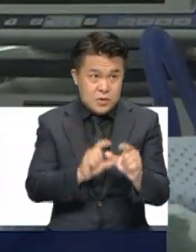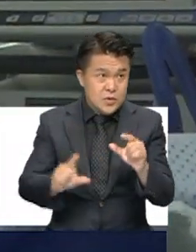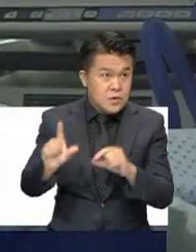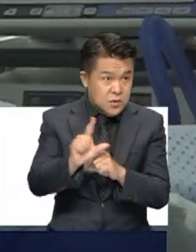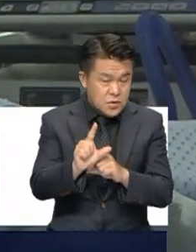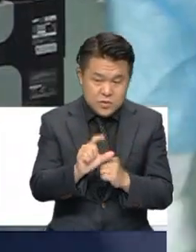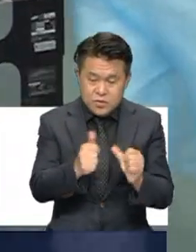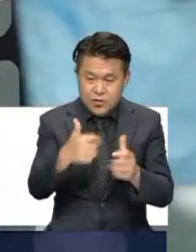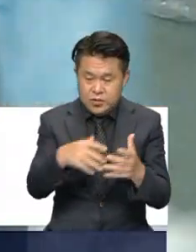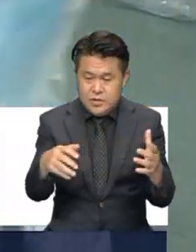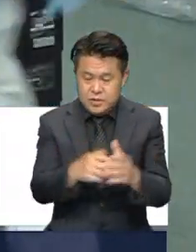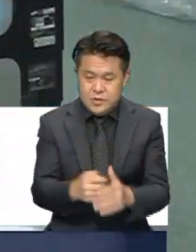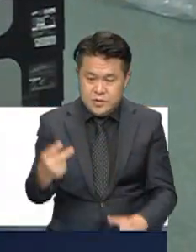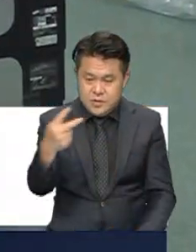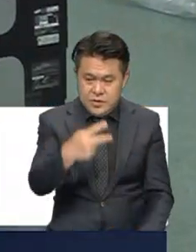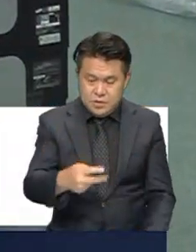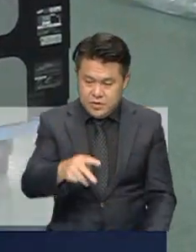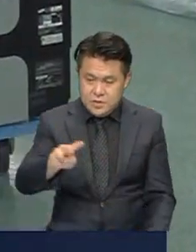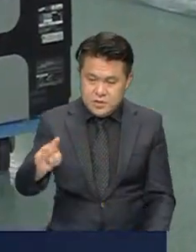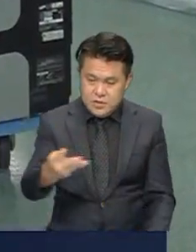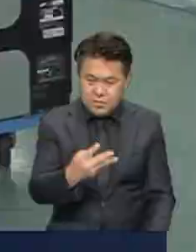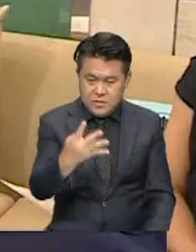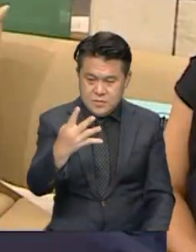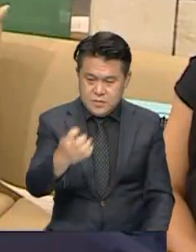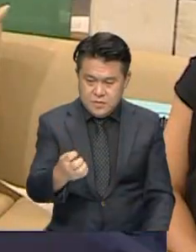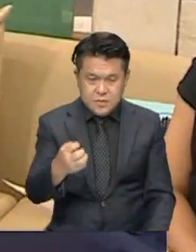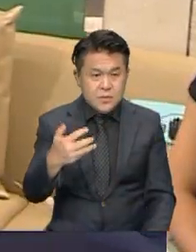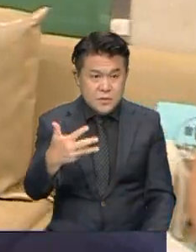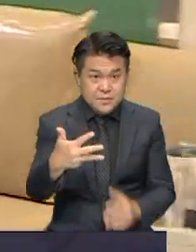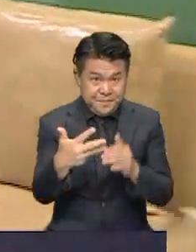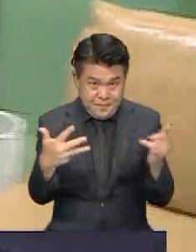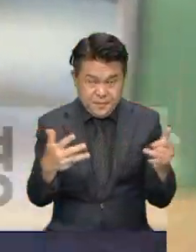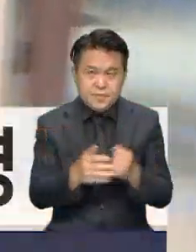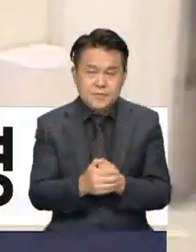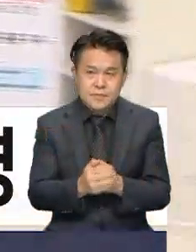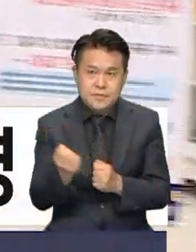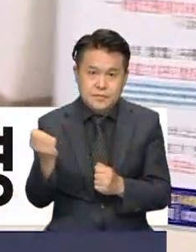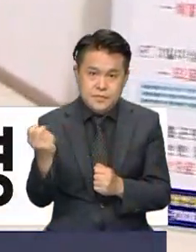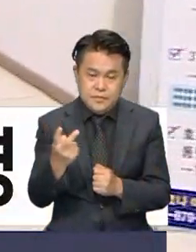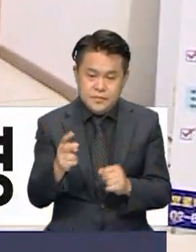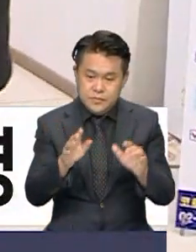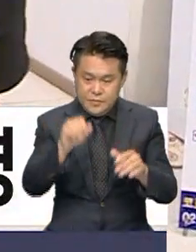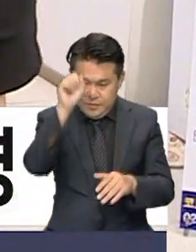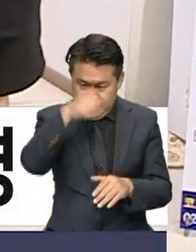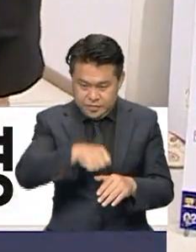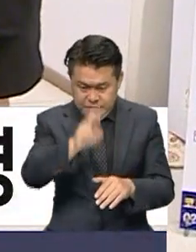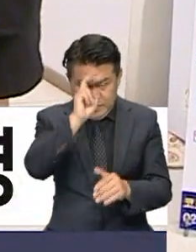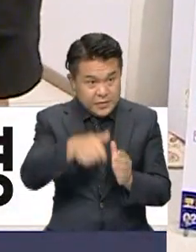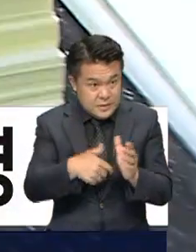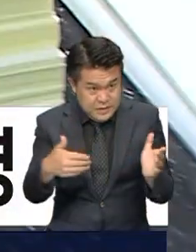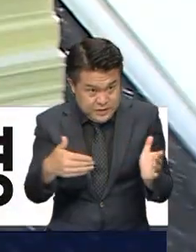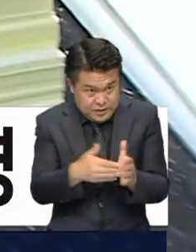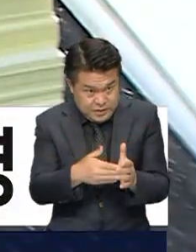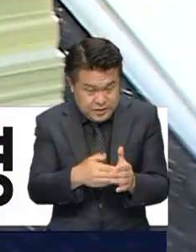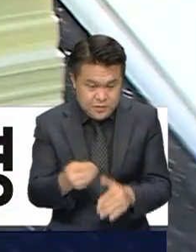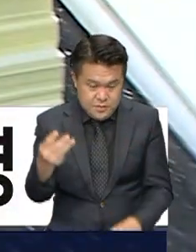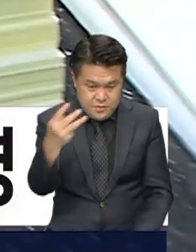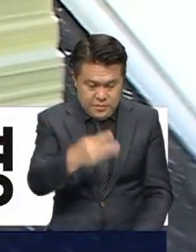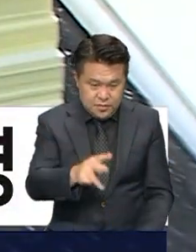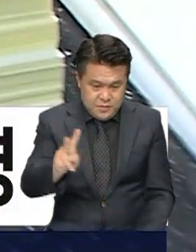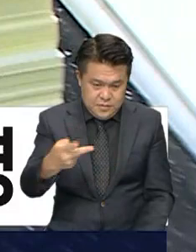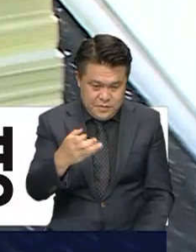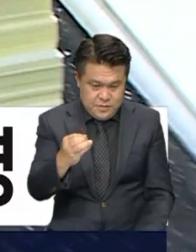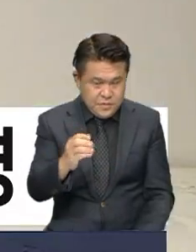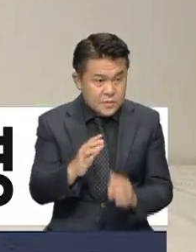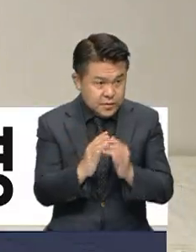지금까지 2,348명이 목숨을 잃었습니다. 한편 질병관리청은 오늘 새벽 0시까지 3,214만여